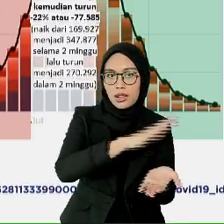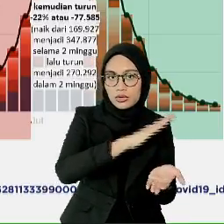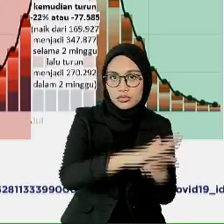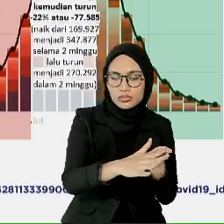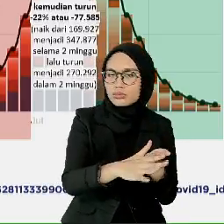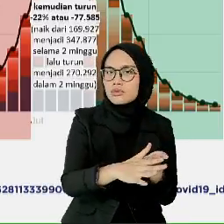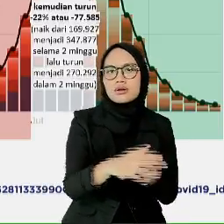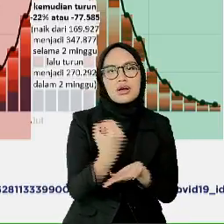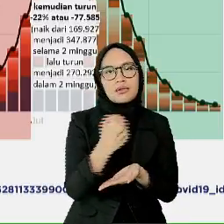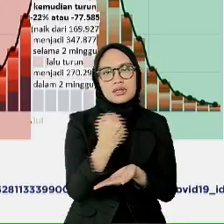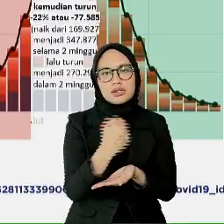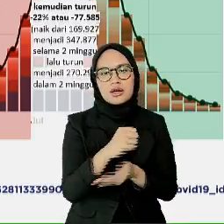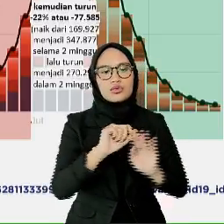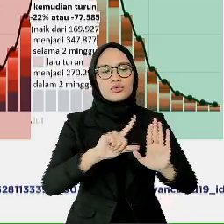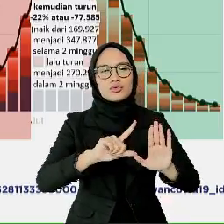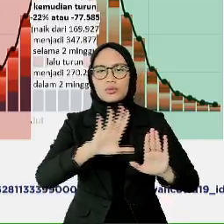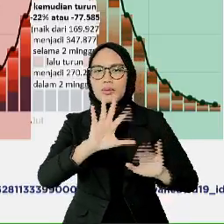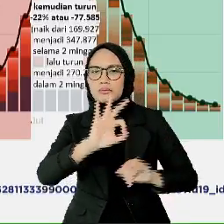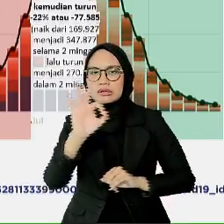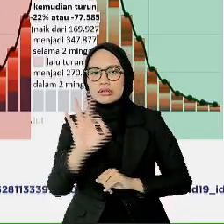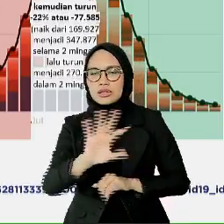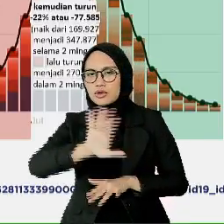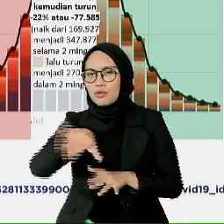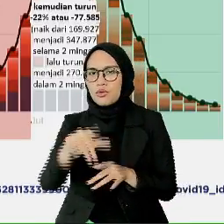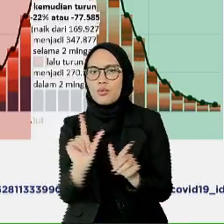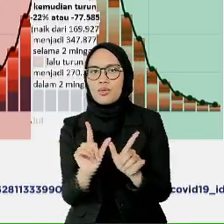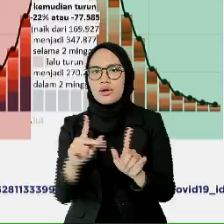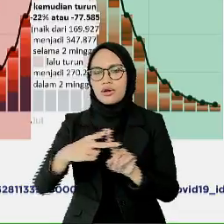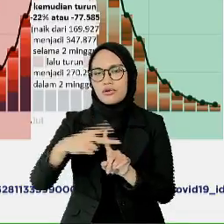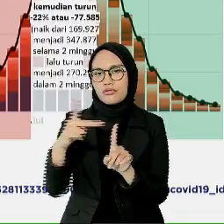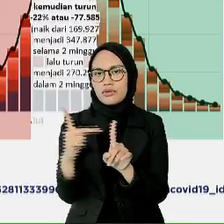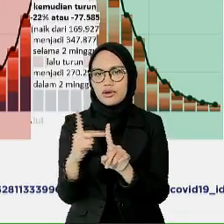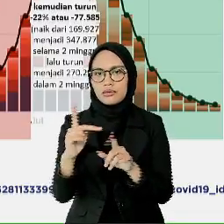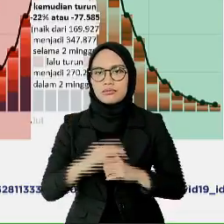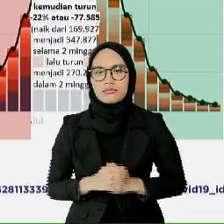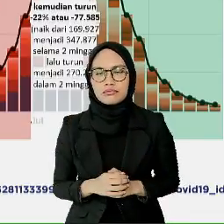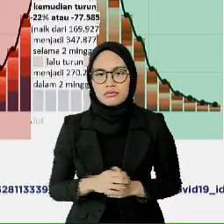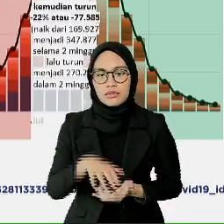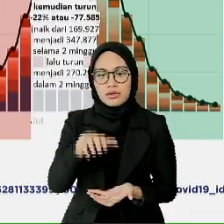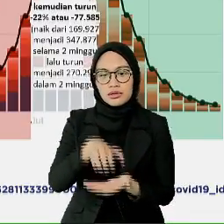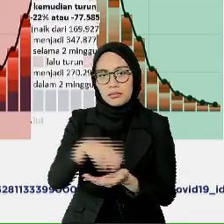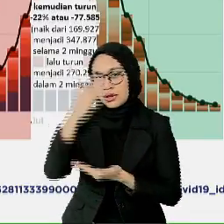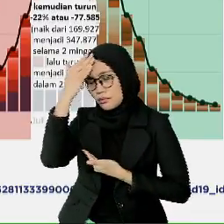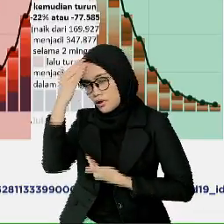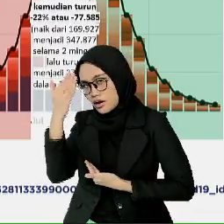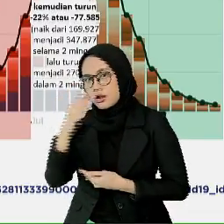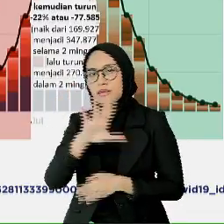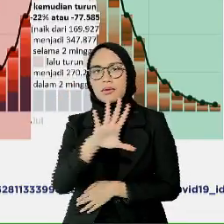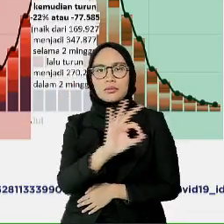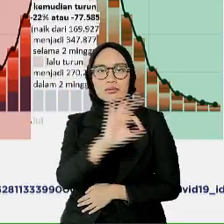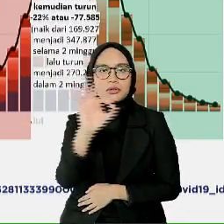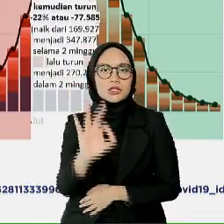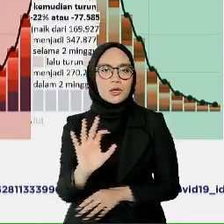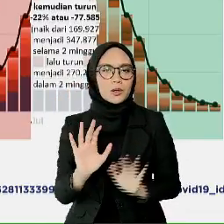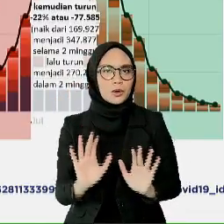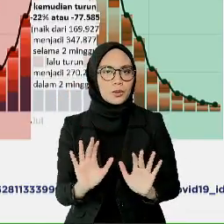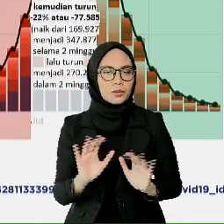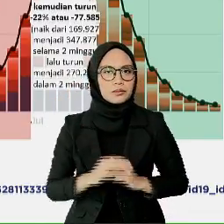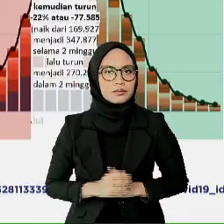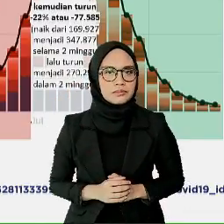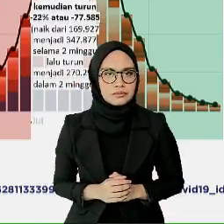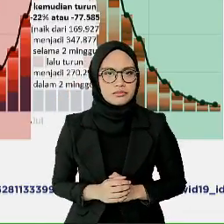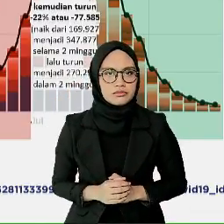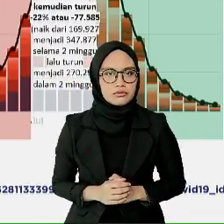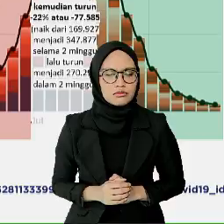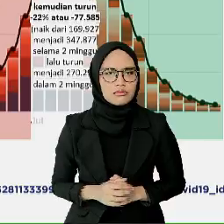Restoran dibuka dengan kapasitas 25% dan tempat ibadah kapasitas 50%. Pembatasan